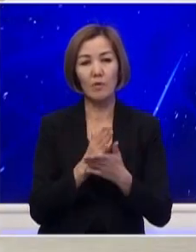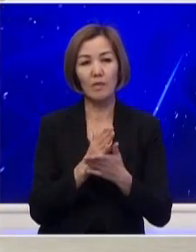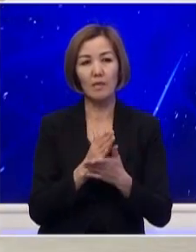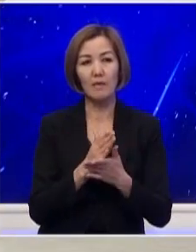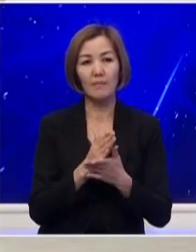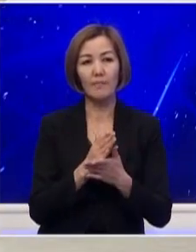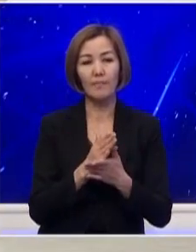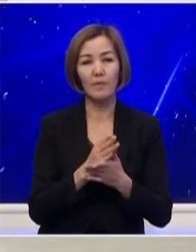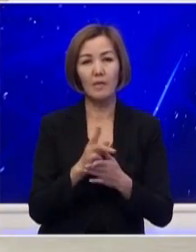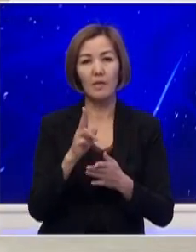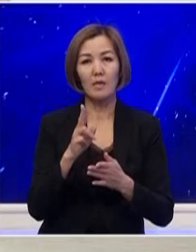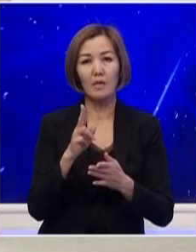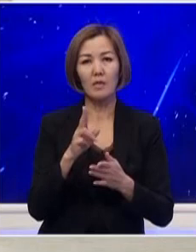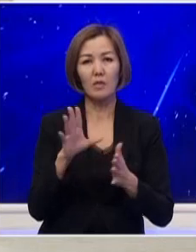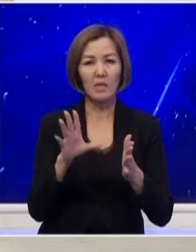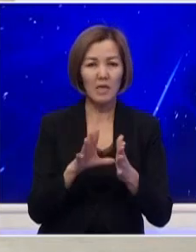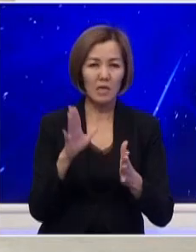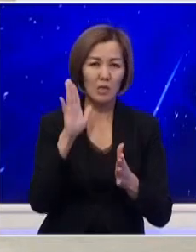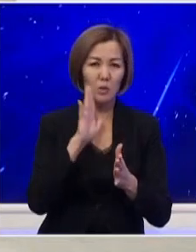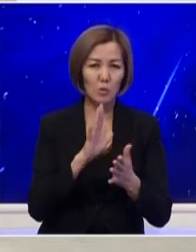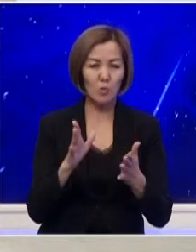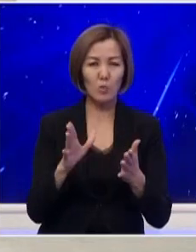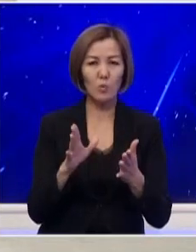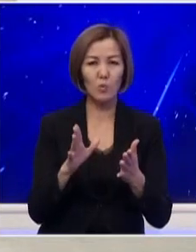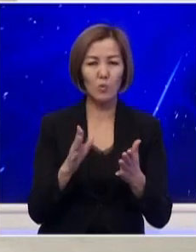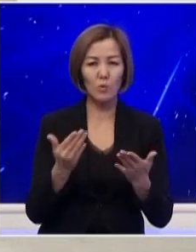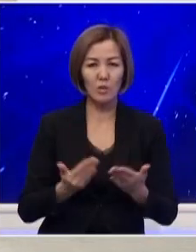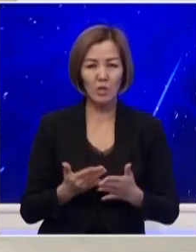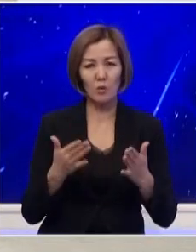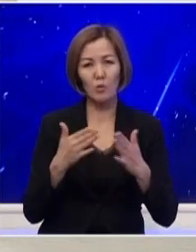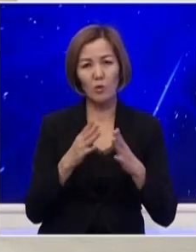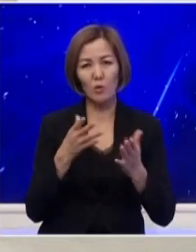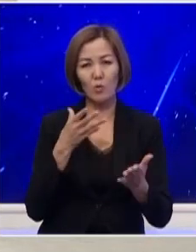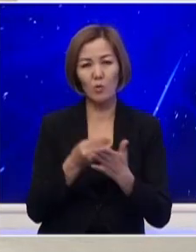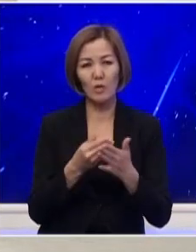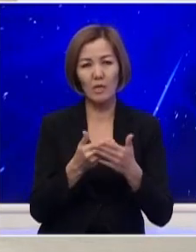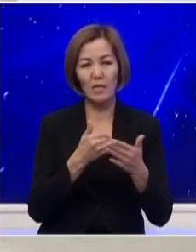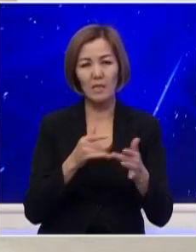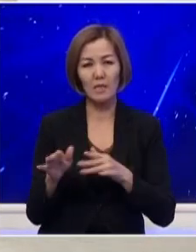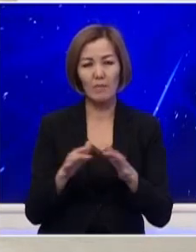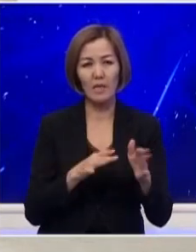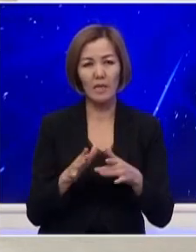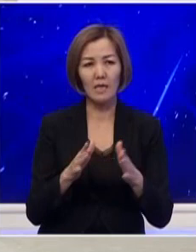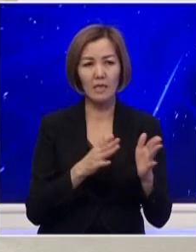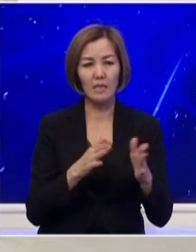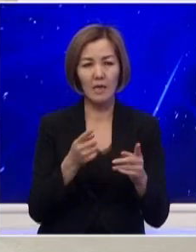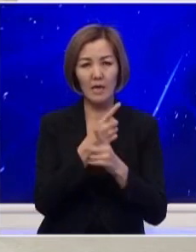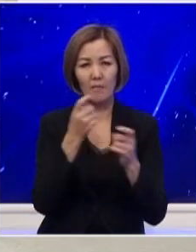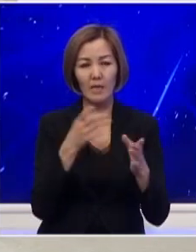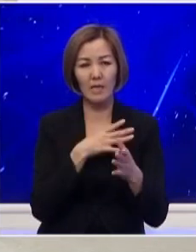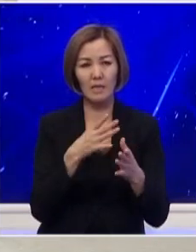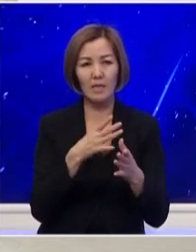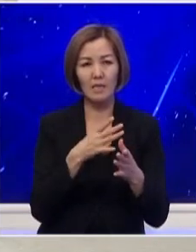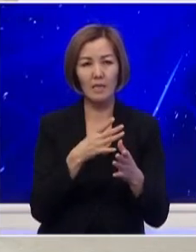абоненттердің коммуналдық квитанцияларында сыбайлас жемқорлыққа қарсы іс-қимыл алгоритмі бар ақпаратты сыртқы